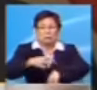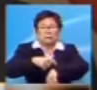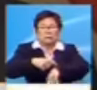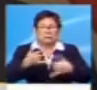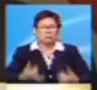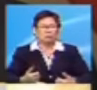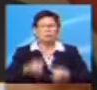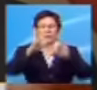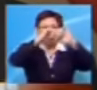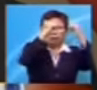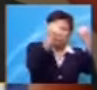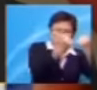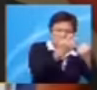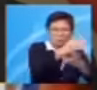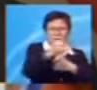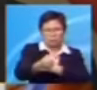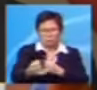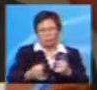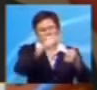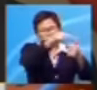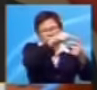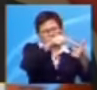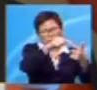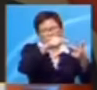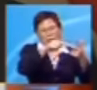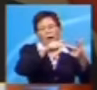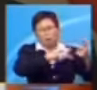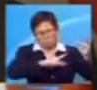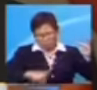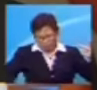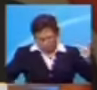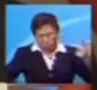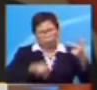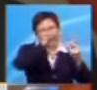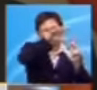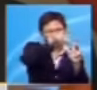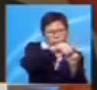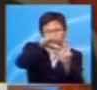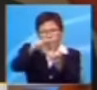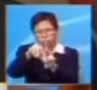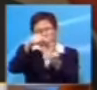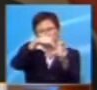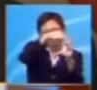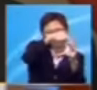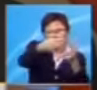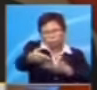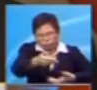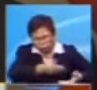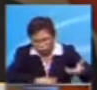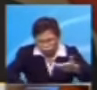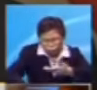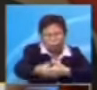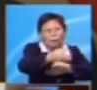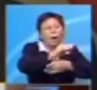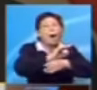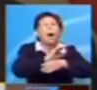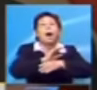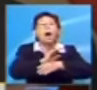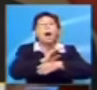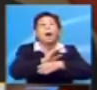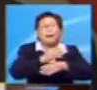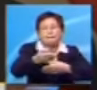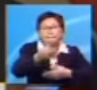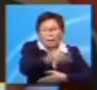beberapa agensi jabatan dan kementerian yang terlibat di dalam urusaga b trade ini untuk